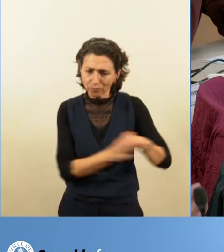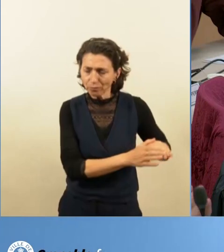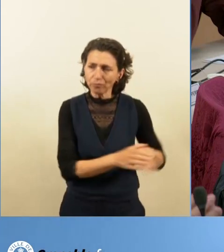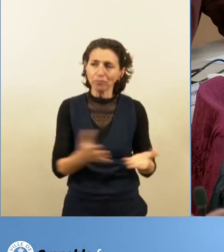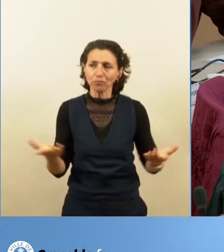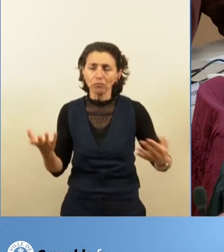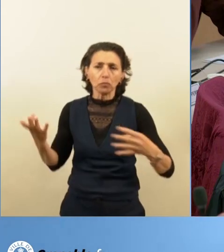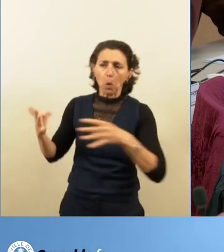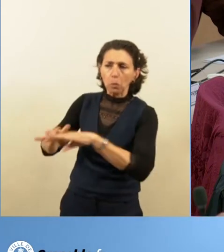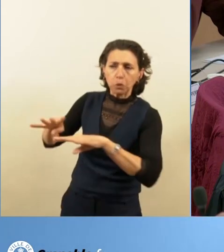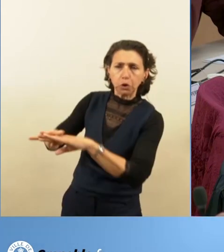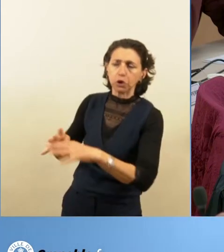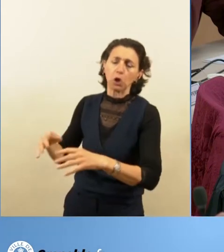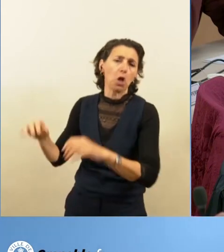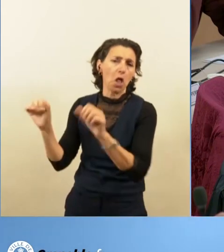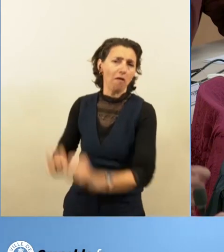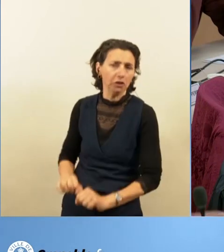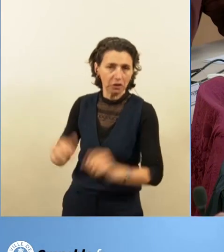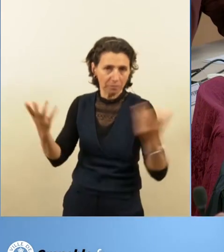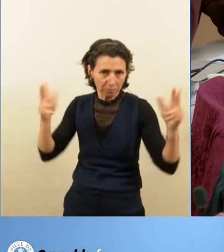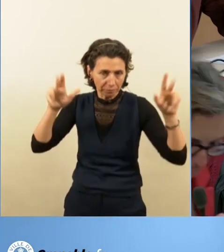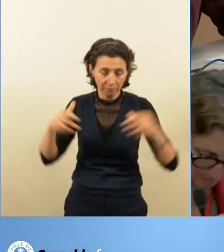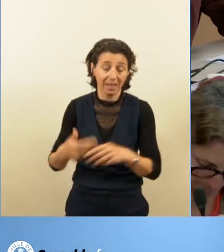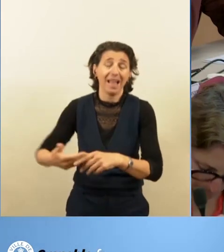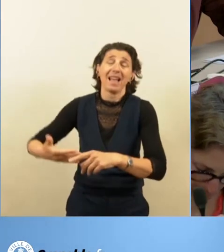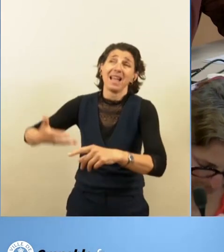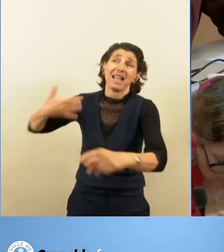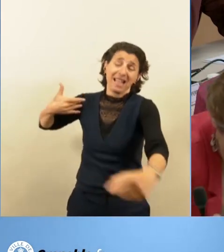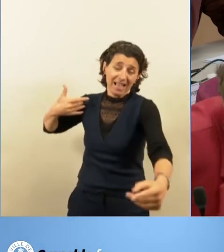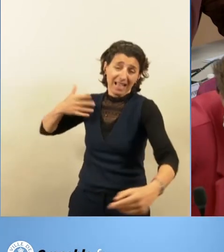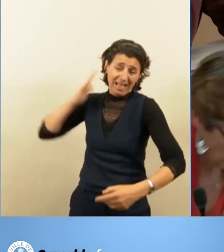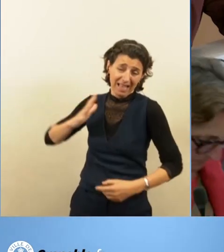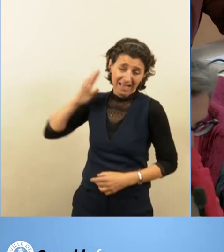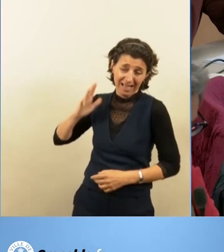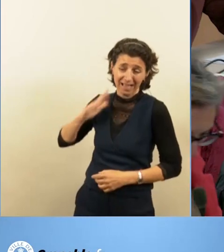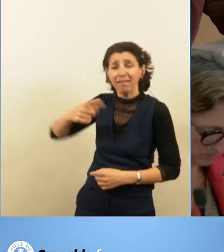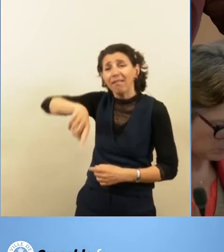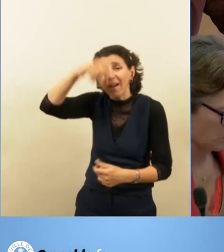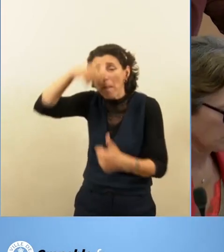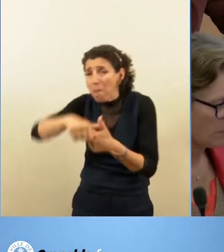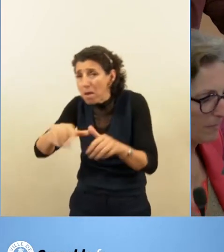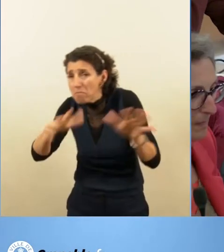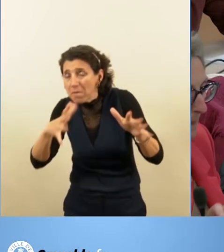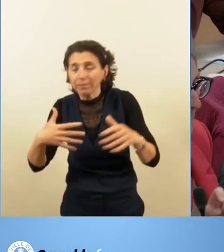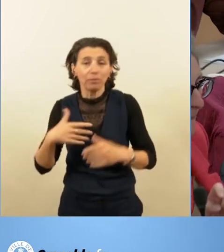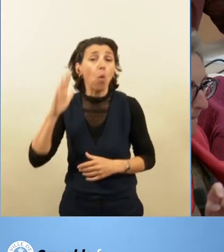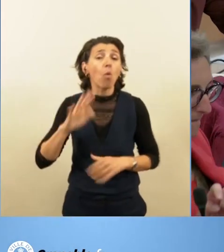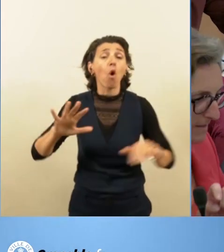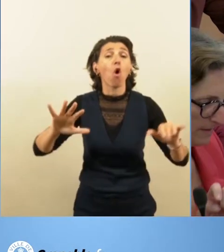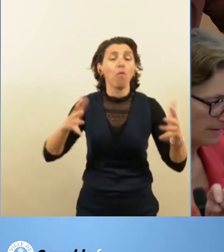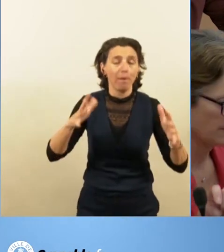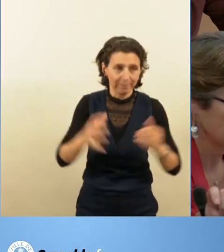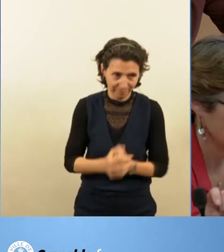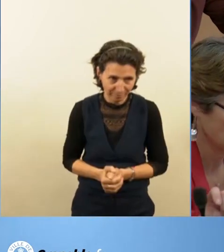alors ça ça vient de loin aussi c'était l'époque où vous souveniez peut-être on arrosait amplement